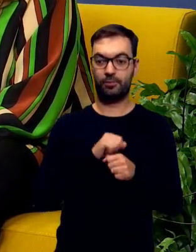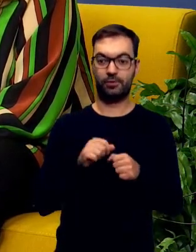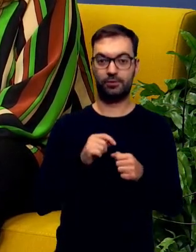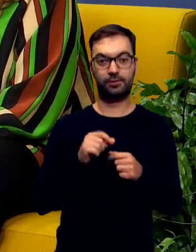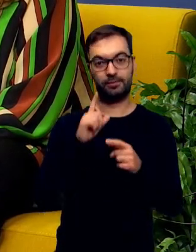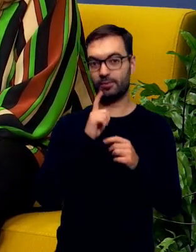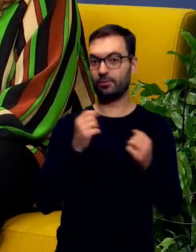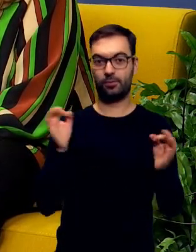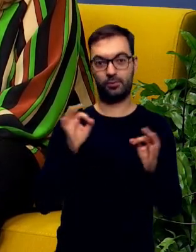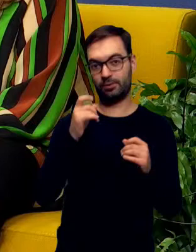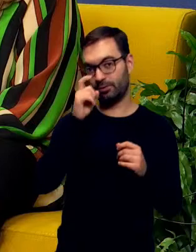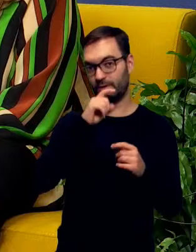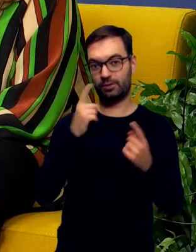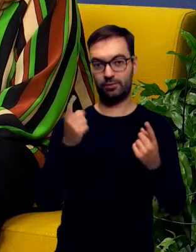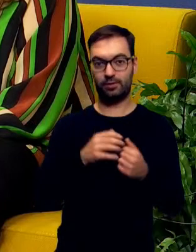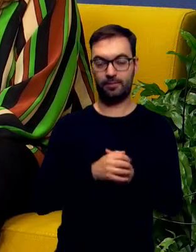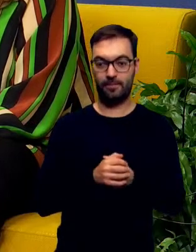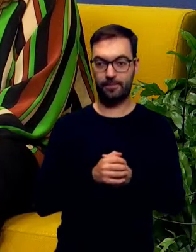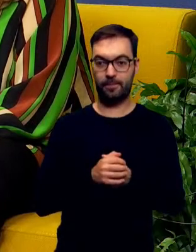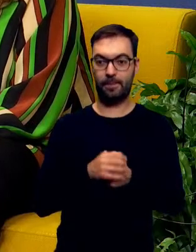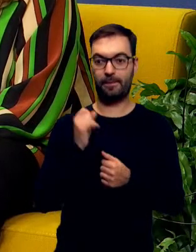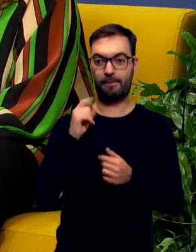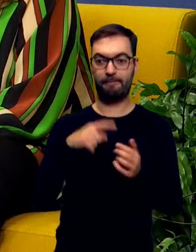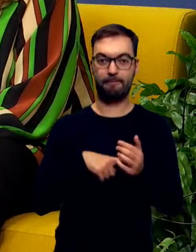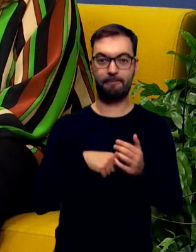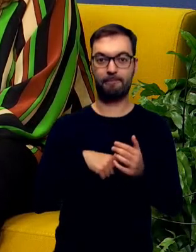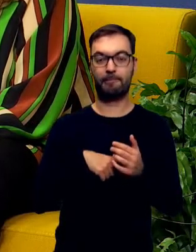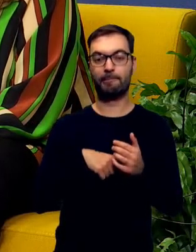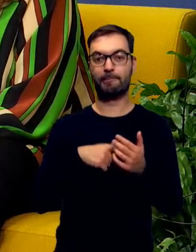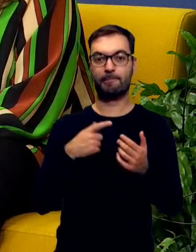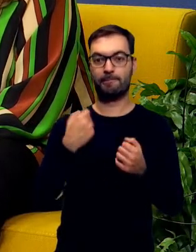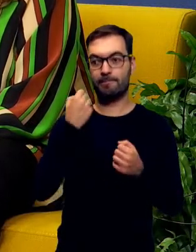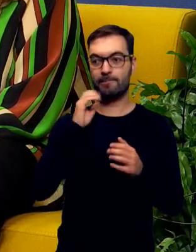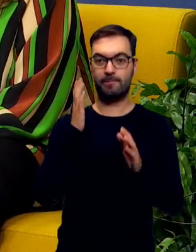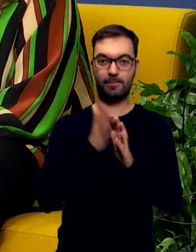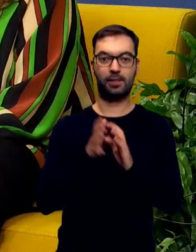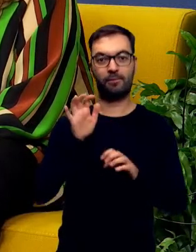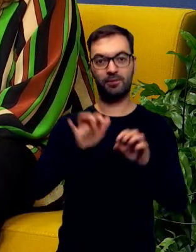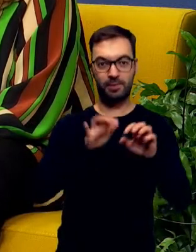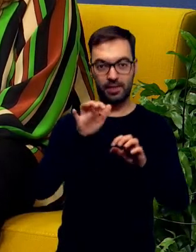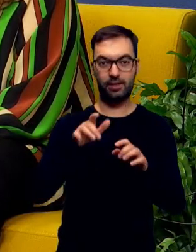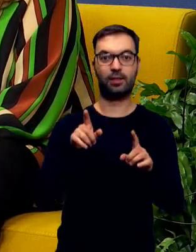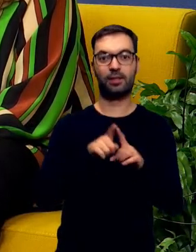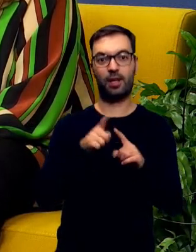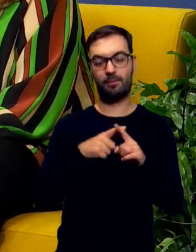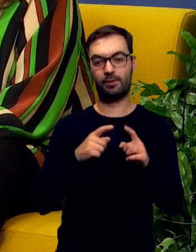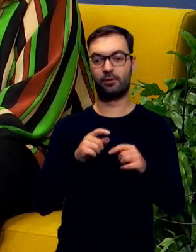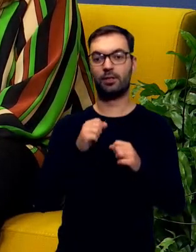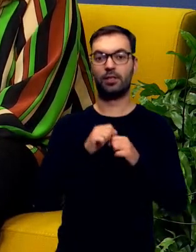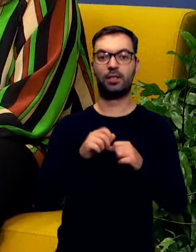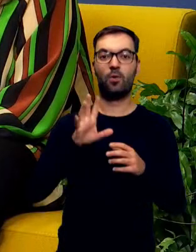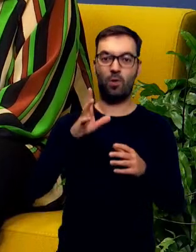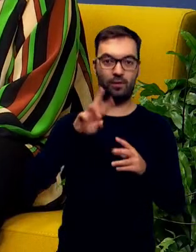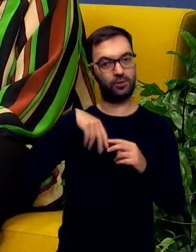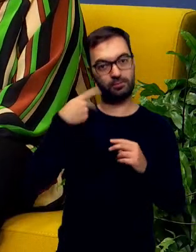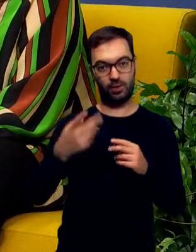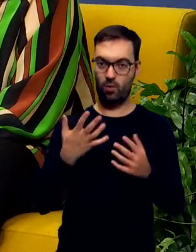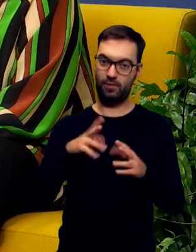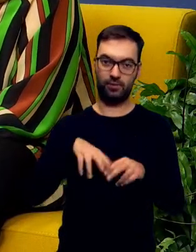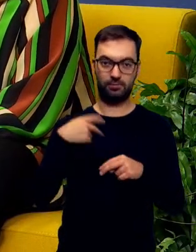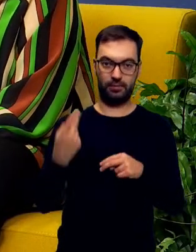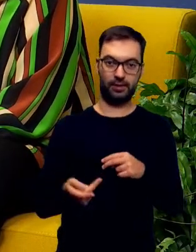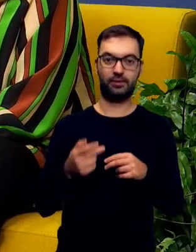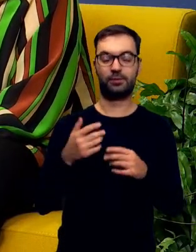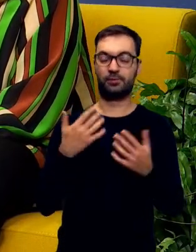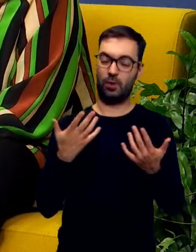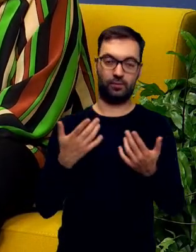wydarzyć naprawdę nieciekawe rzeczy. Mamy do czynienia z elementami takiej bardzo prostej wspinaczki. Jest gdzie zlecieć,